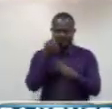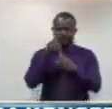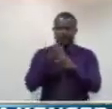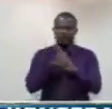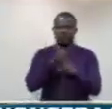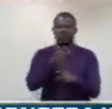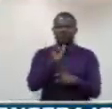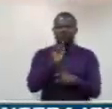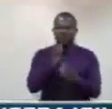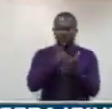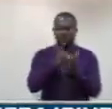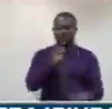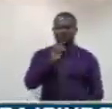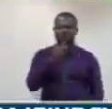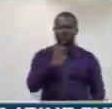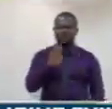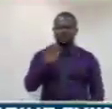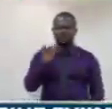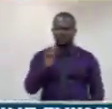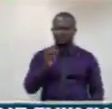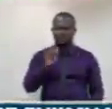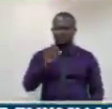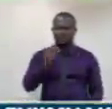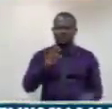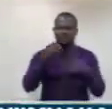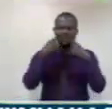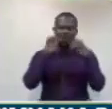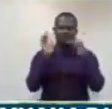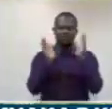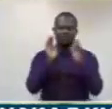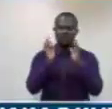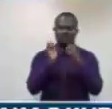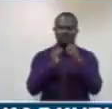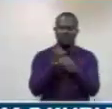w'umusigire wa RIB Dr Thierry Murangira avuga ko ugereranyije n'umwaka ushize